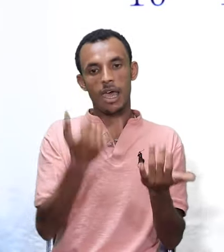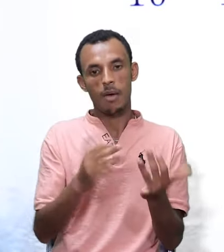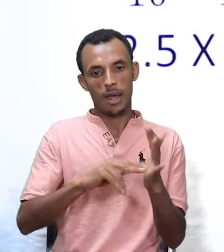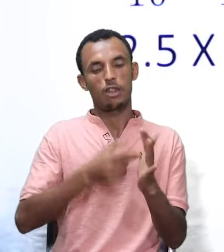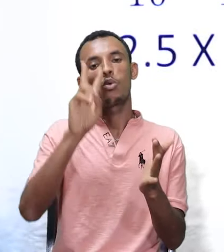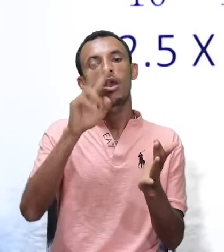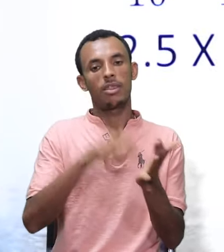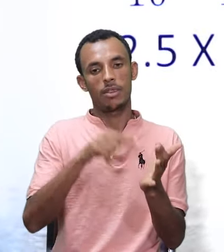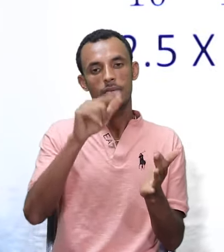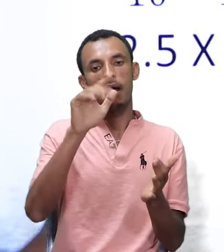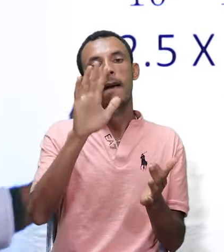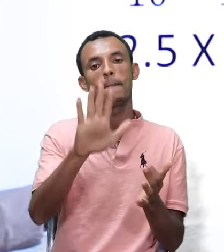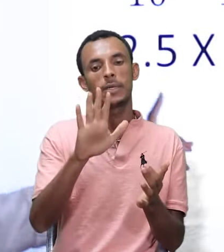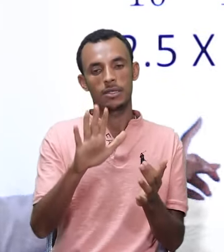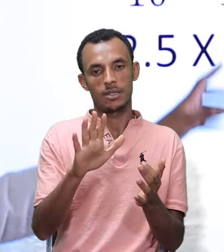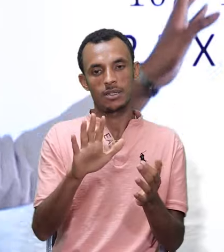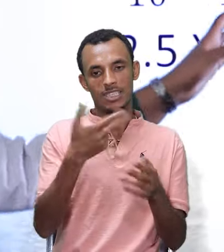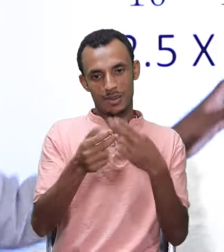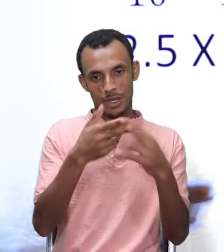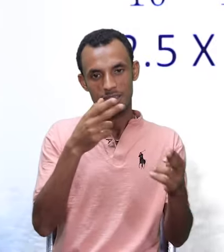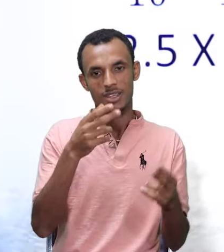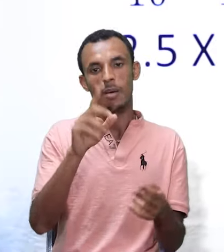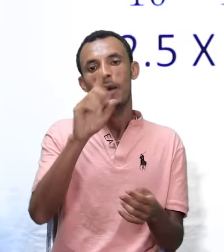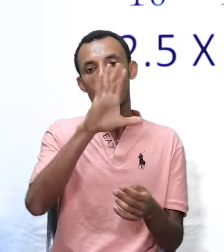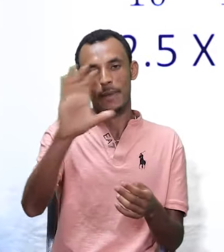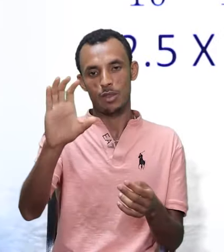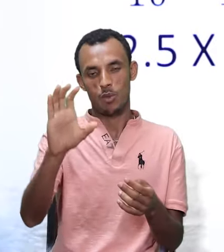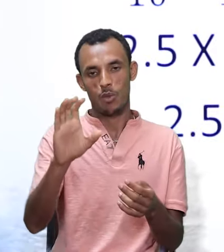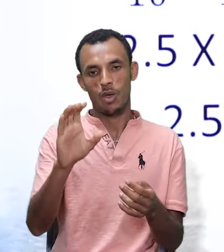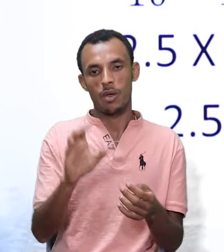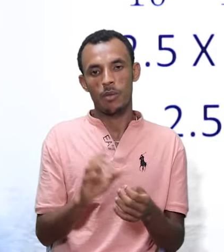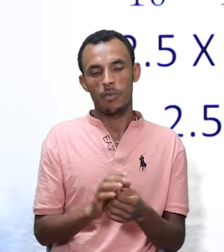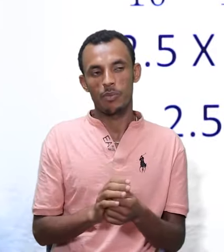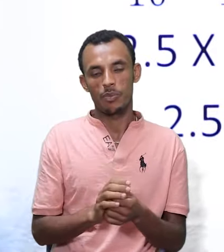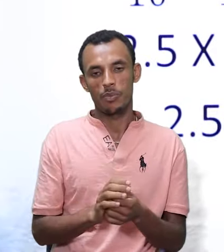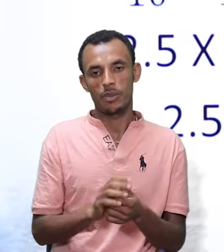2.5 ይመጣል ስለዚህ 2.5 ሲባዛ በ100ኛ